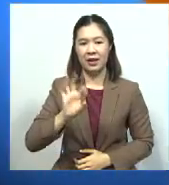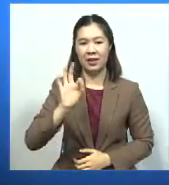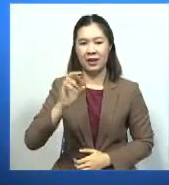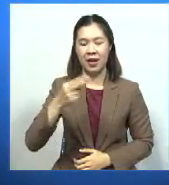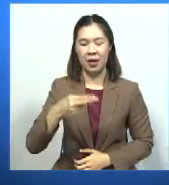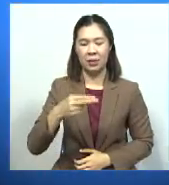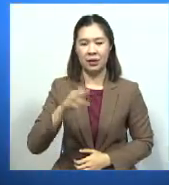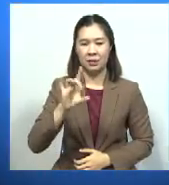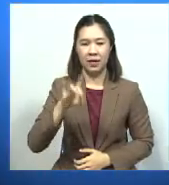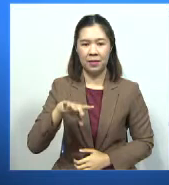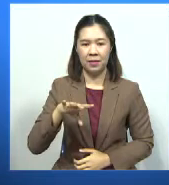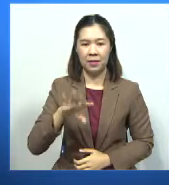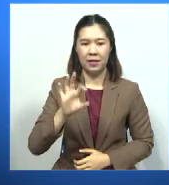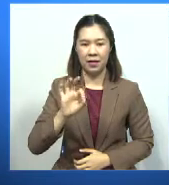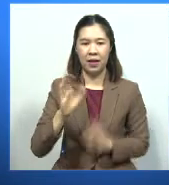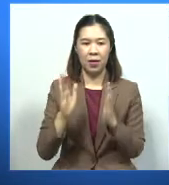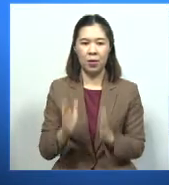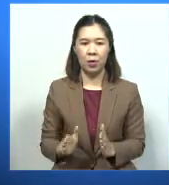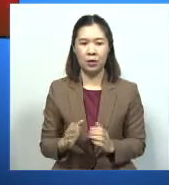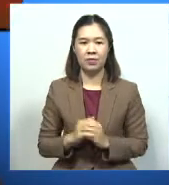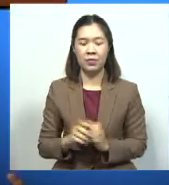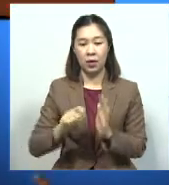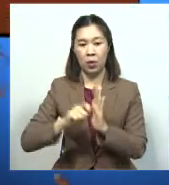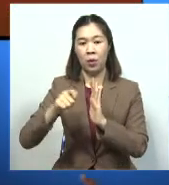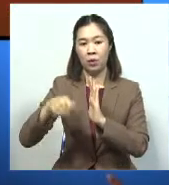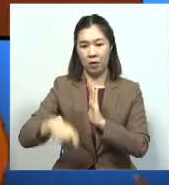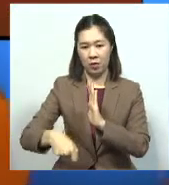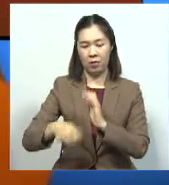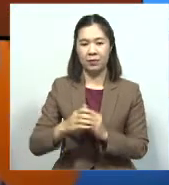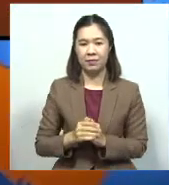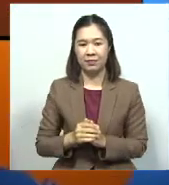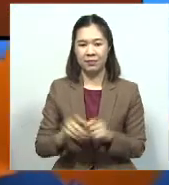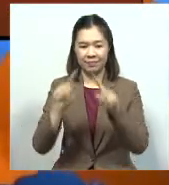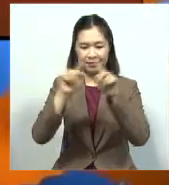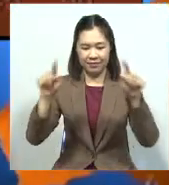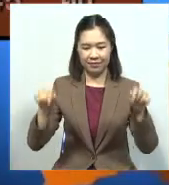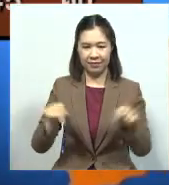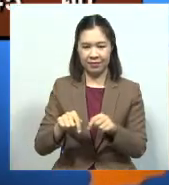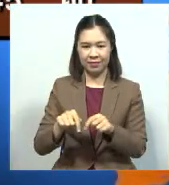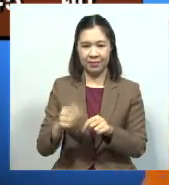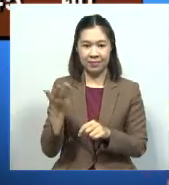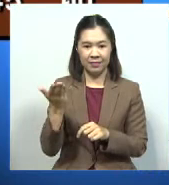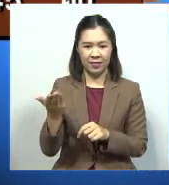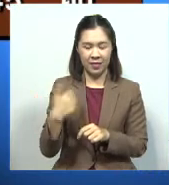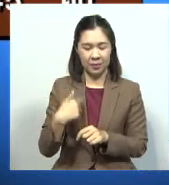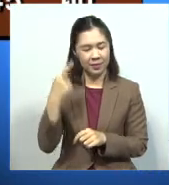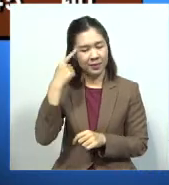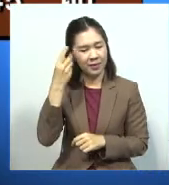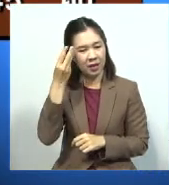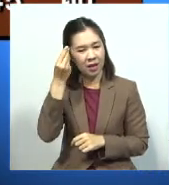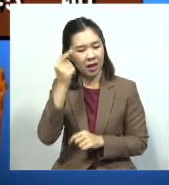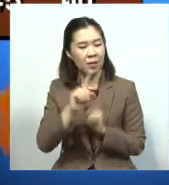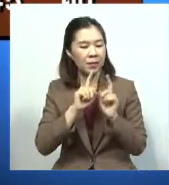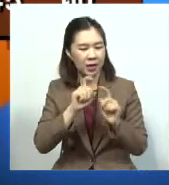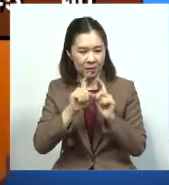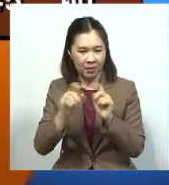4,498,109 คนรองลงมาก็เป็น นครราชสีมา เดี๋ยวมีในแผนที่เราจะลงไปสำรวจความคิดเห็นความต้องการของประชาช